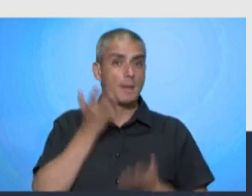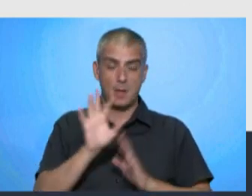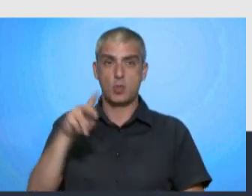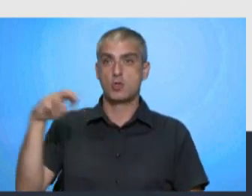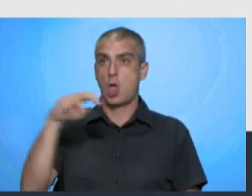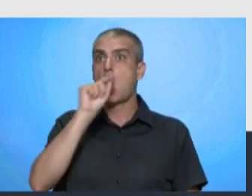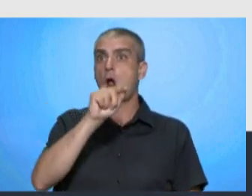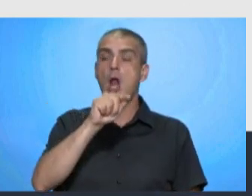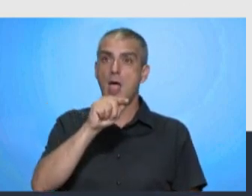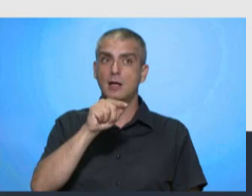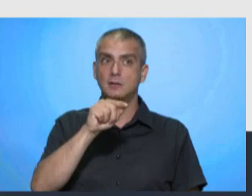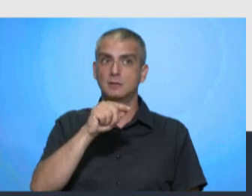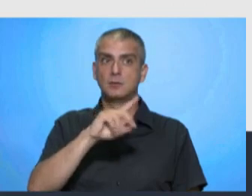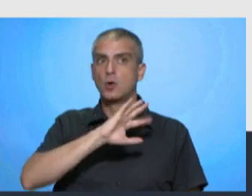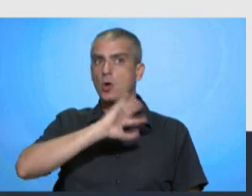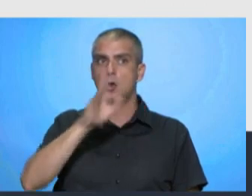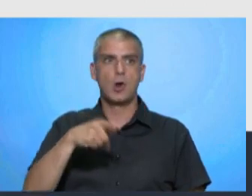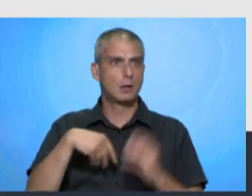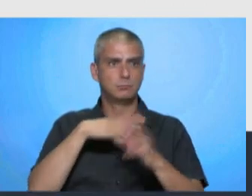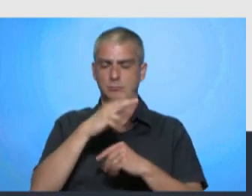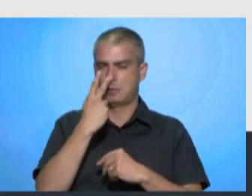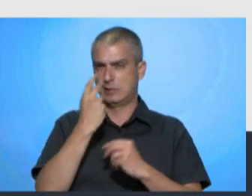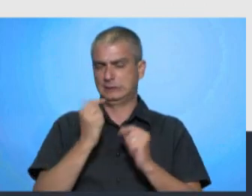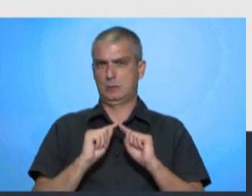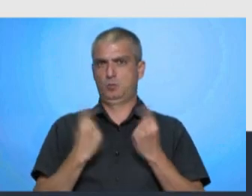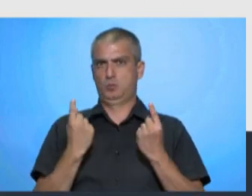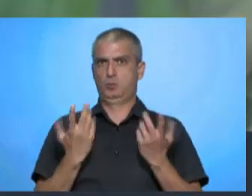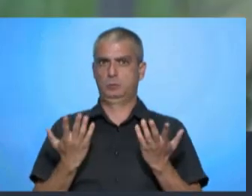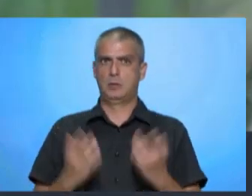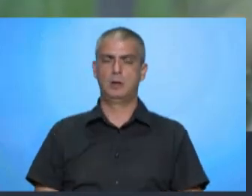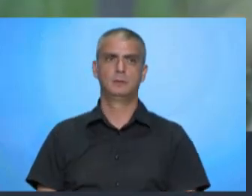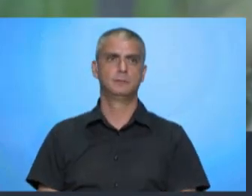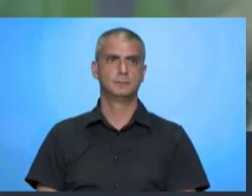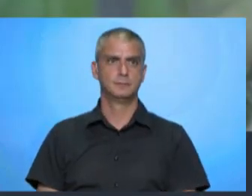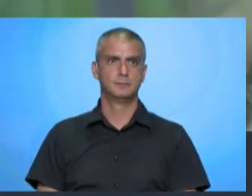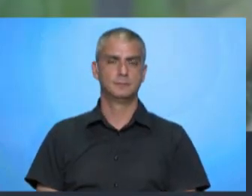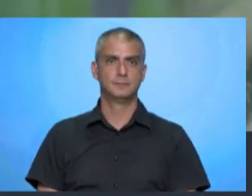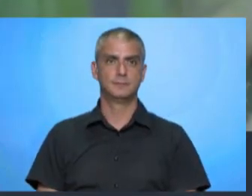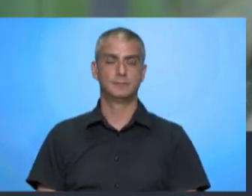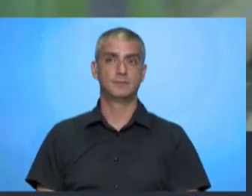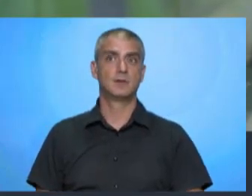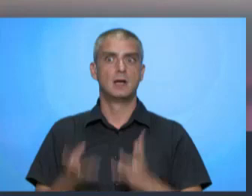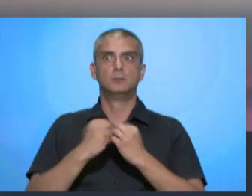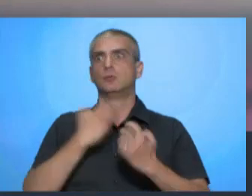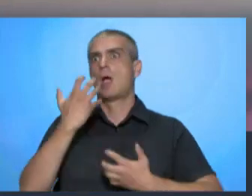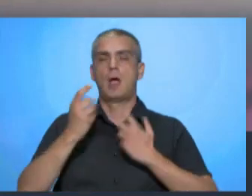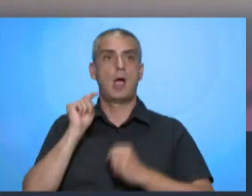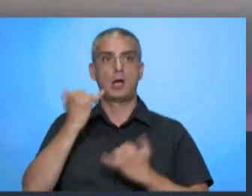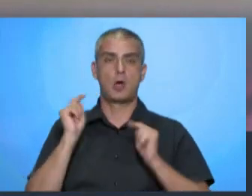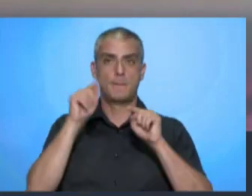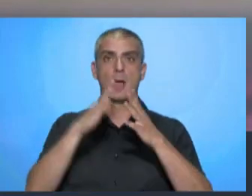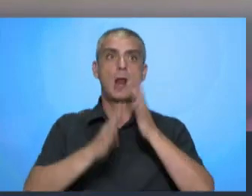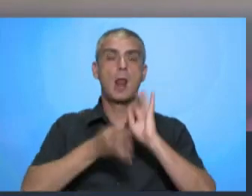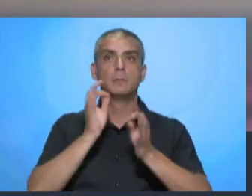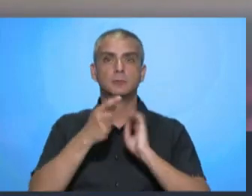שם, כל התכונה והפעילות הייתה נראית חריגה. המשפחה הנסערת הגיעה היום לבית